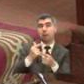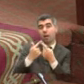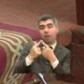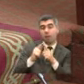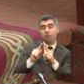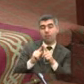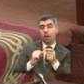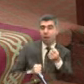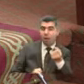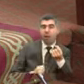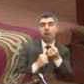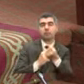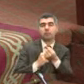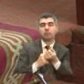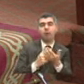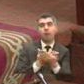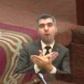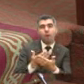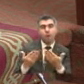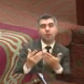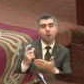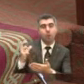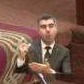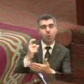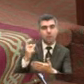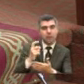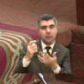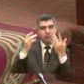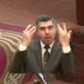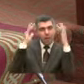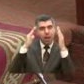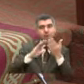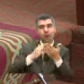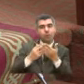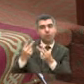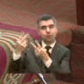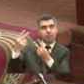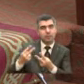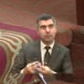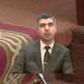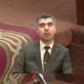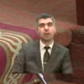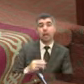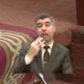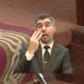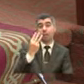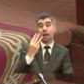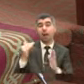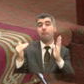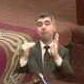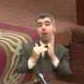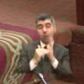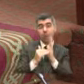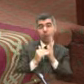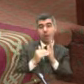أجل تعزيز الروابط الدينية والثقافية مع بلدهم الأصل. 3 مليون من المغاربة هذه